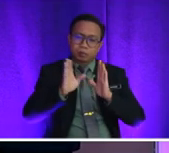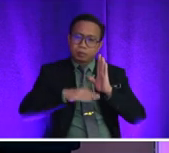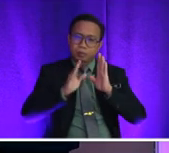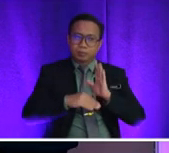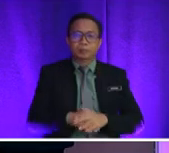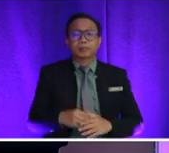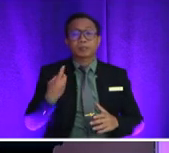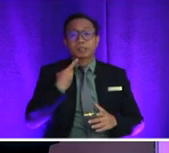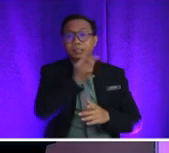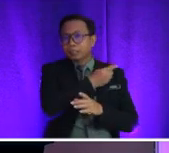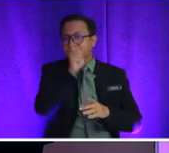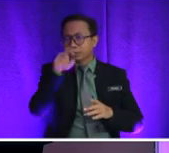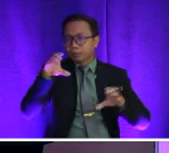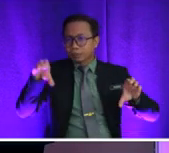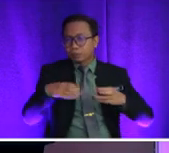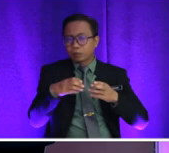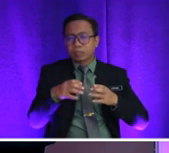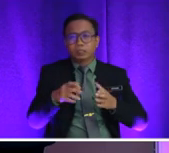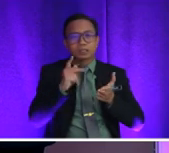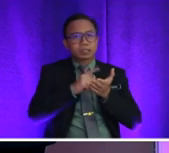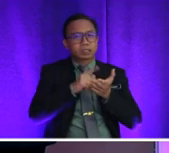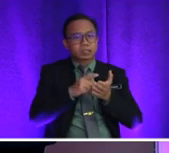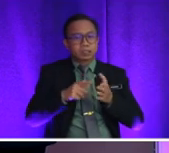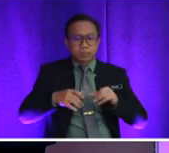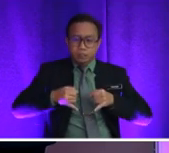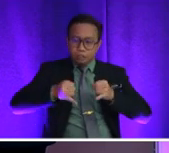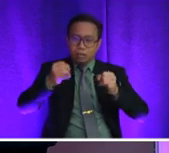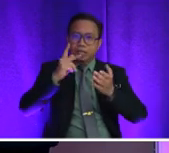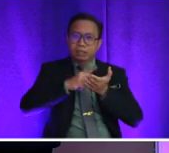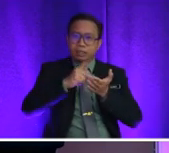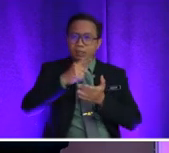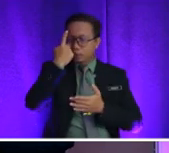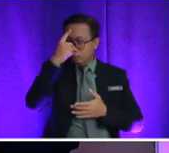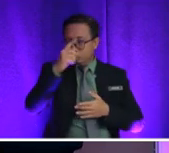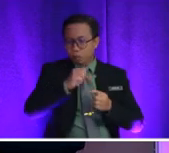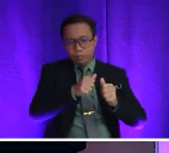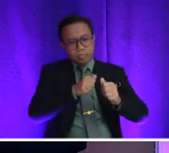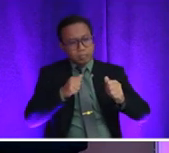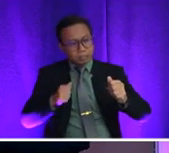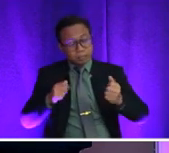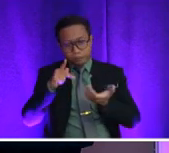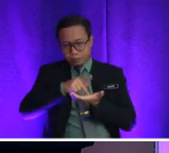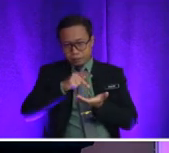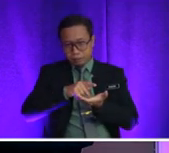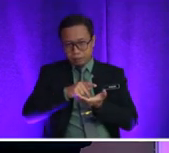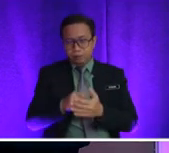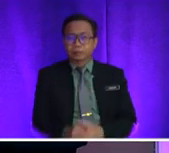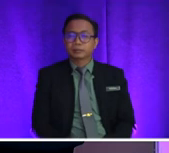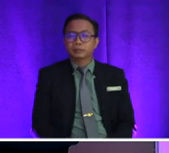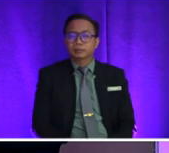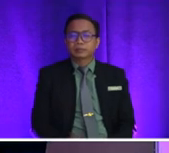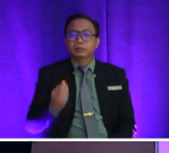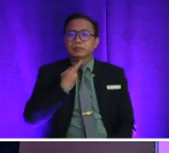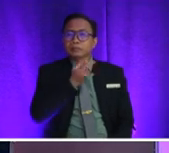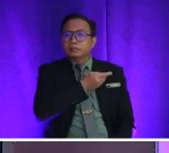kita mesti membuat pengiraan itu langkah-langkah kerja untuk kita mengelakkan daripada pengiraan eee kita